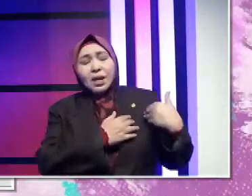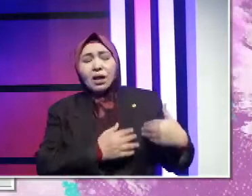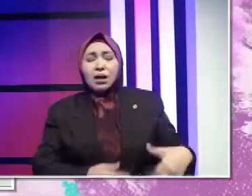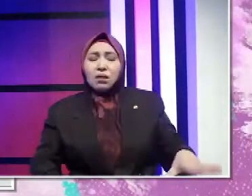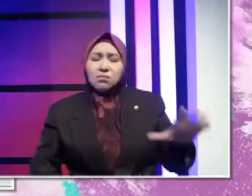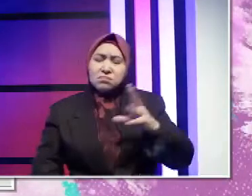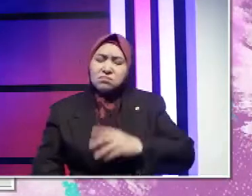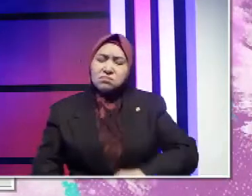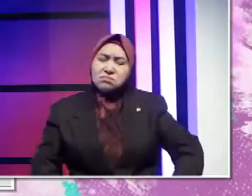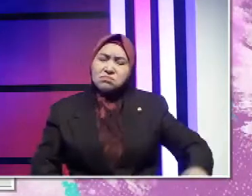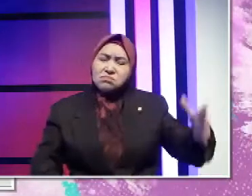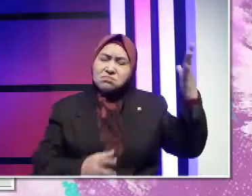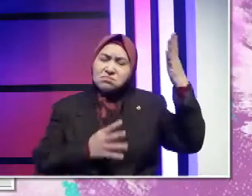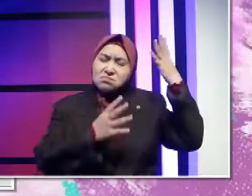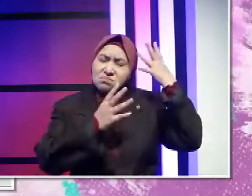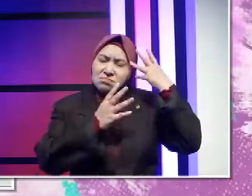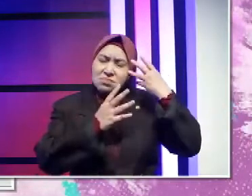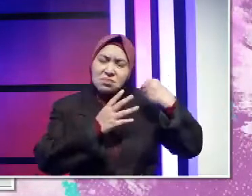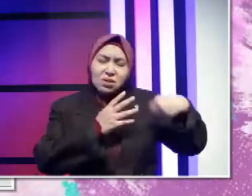وإن